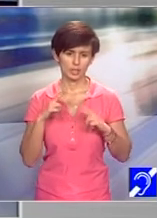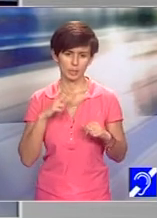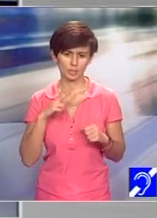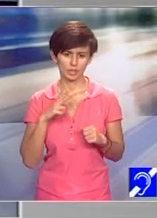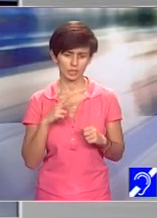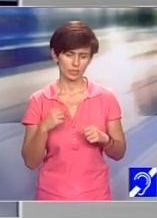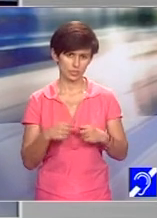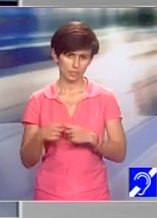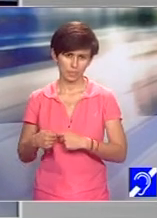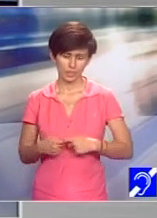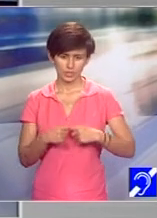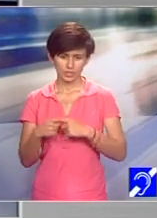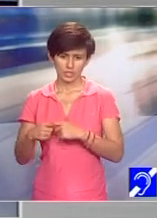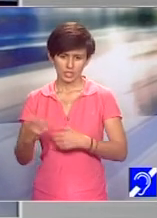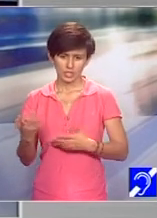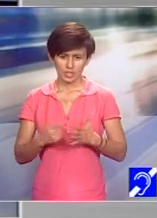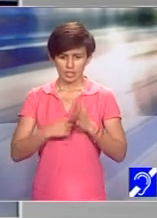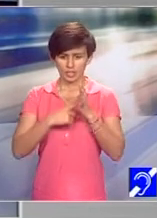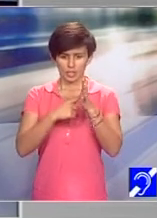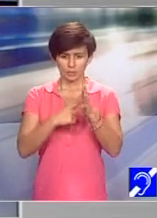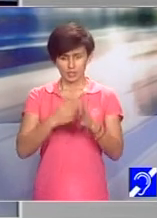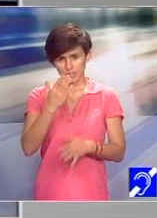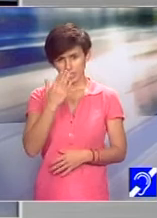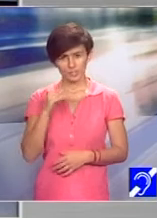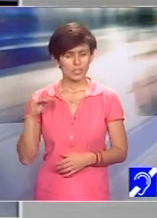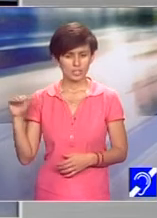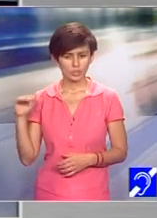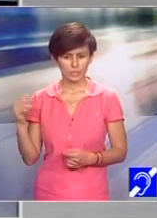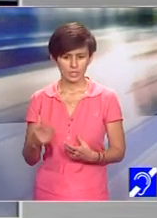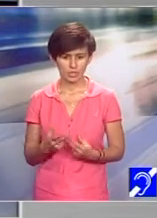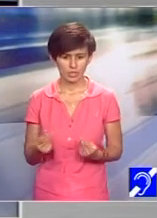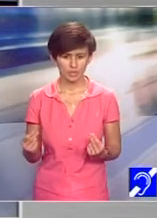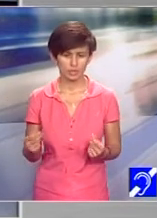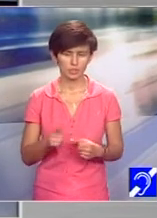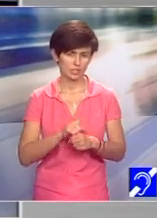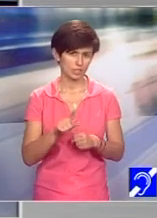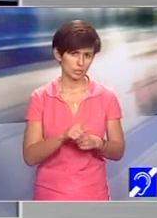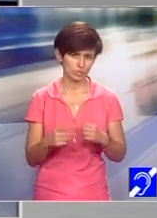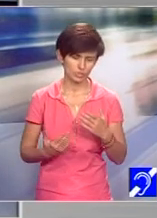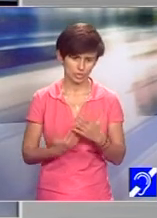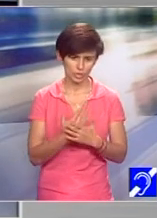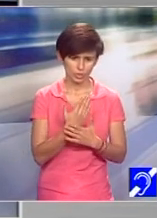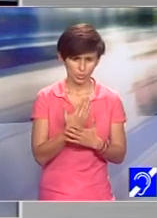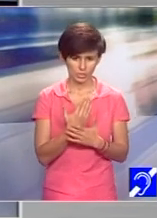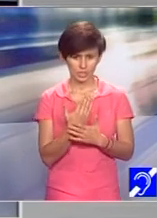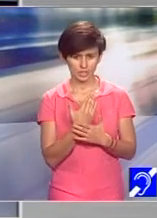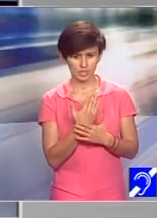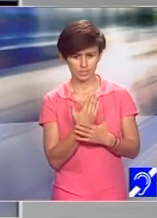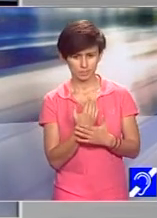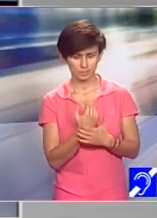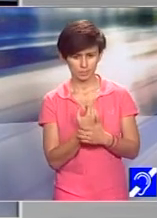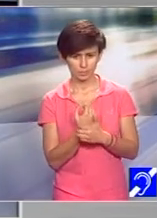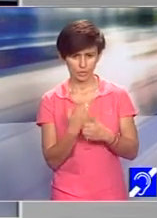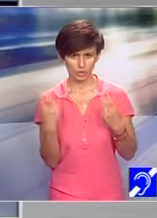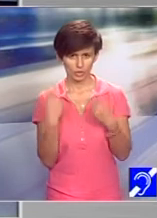societatea care pune în fața copiilor tot felul de lucruri și de noutăți cu o